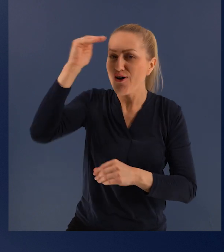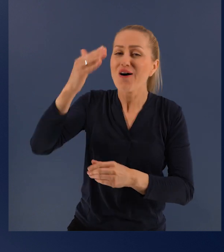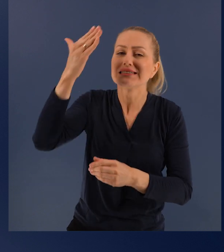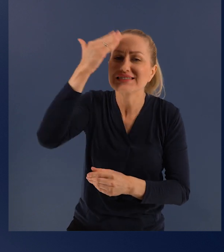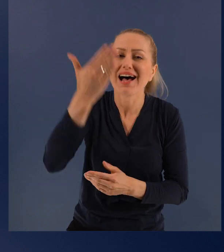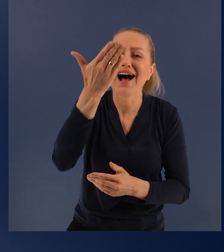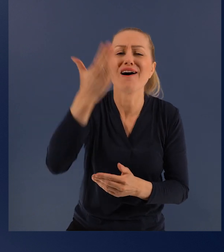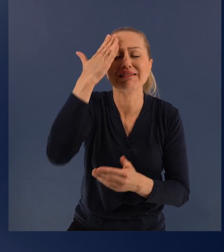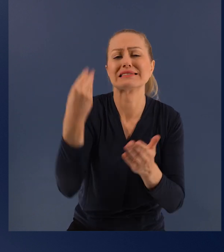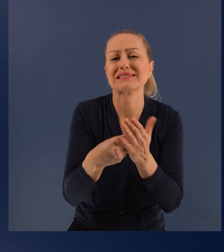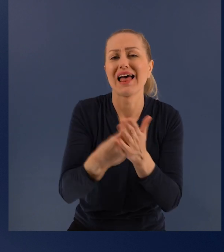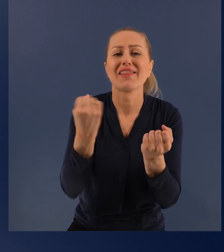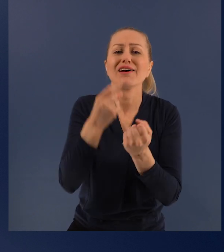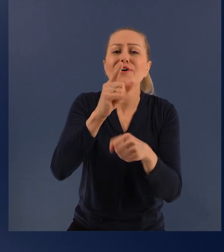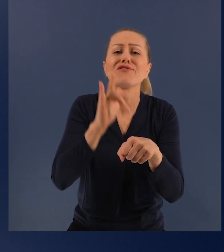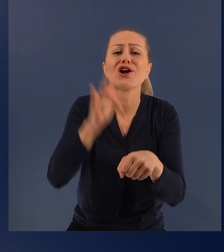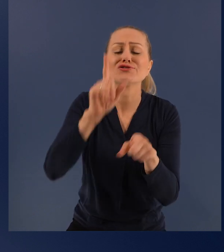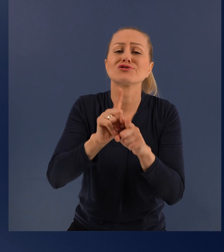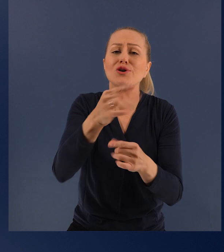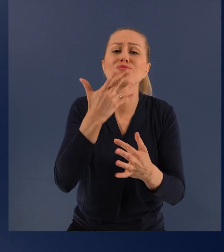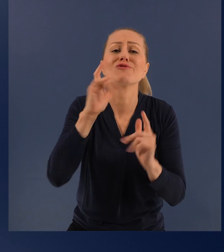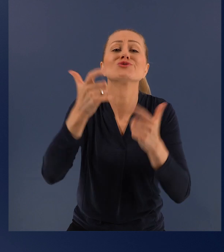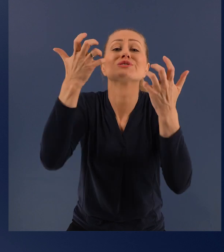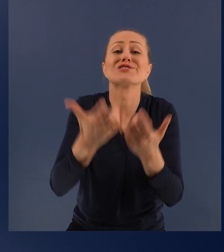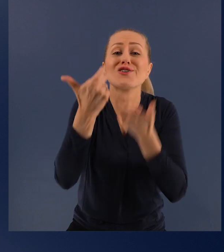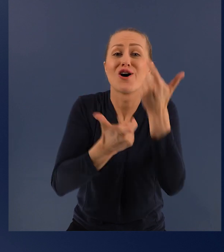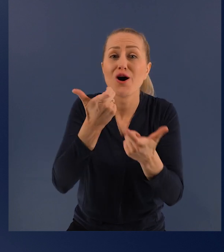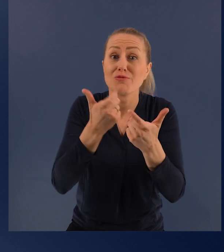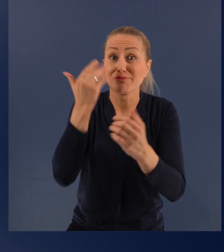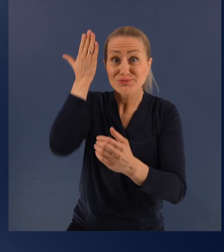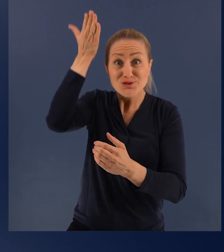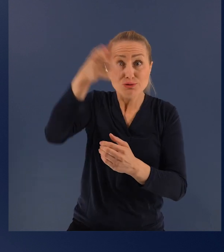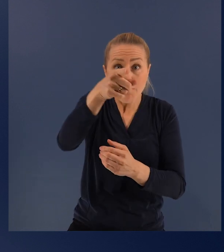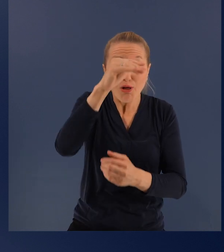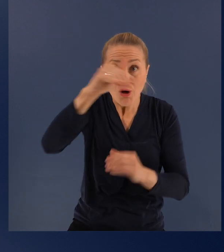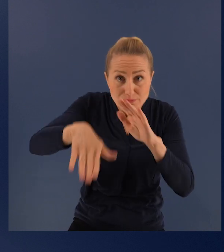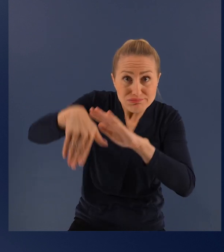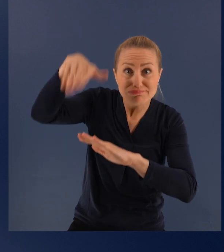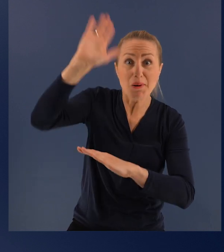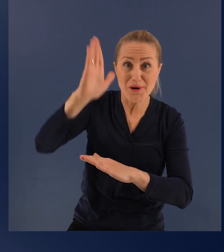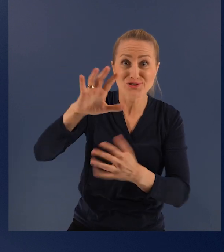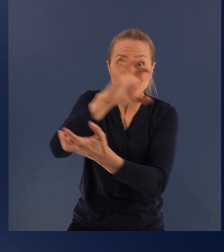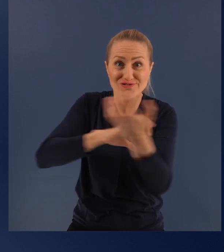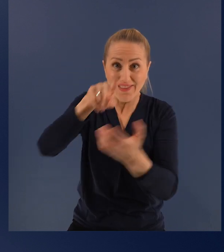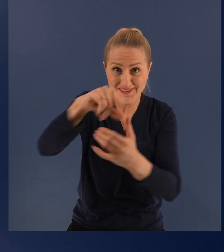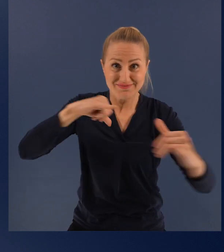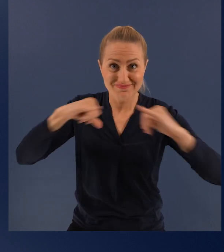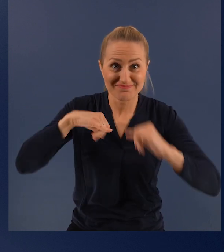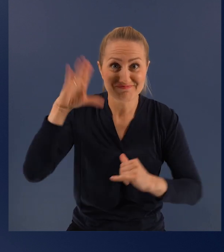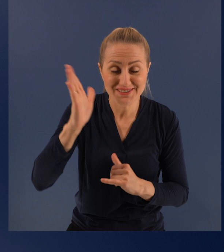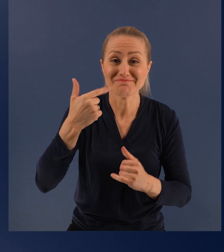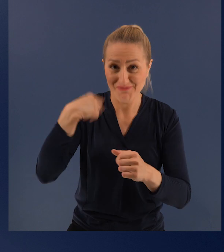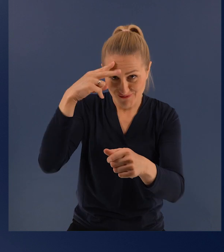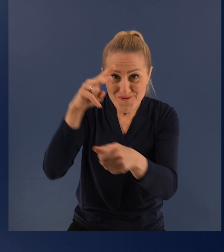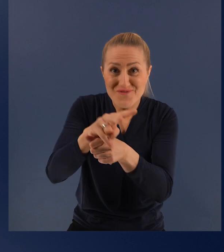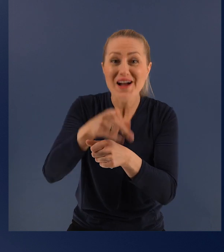znają i cenią waszą wrażliwość, wasze szlachetne pragnienia. Kiedyś świat znajdzie się w rękach waszych. Ufamy,